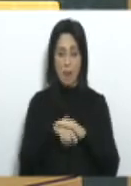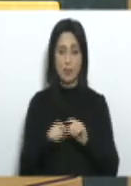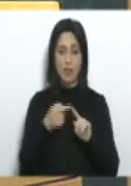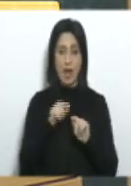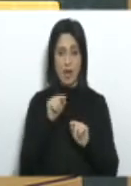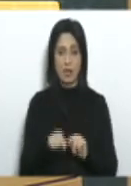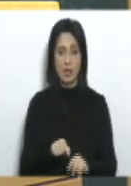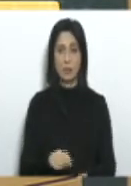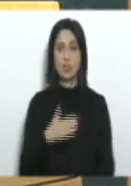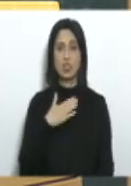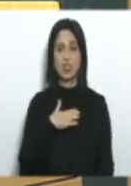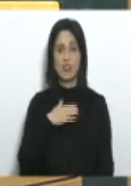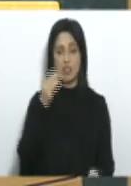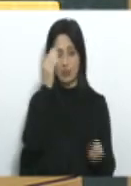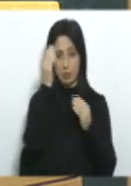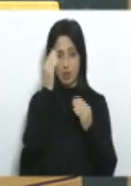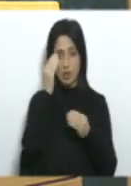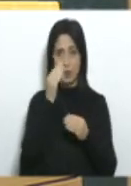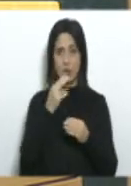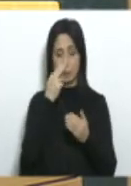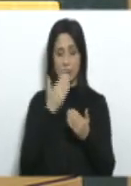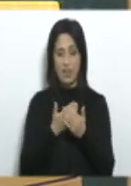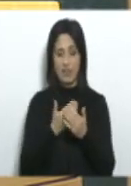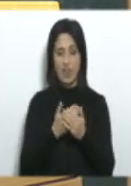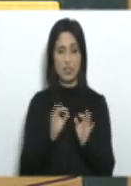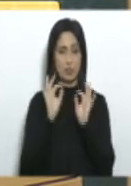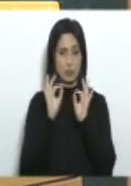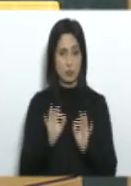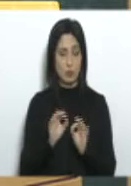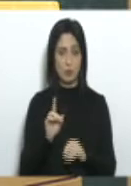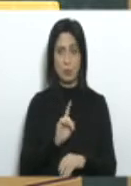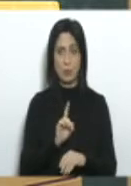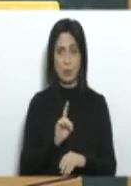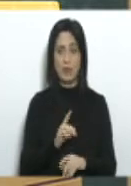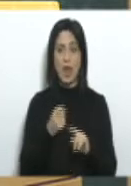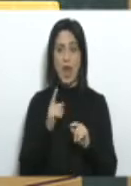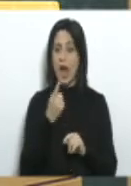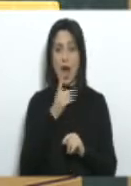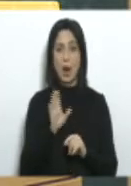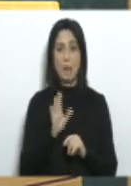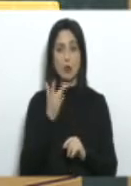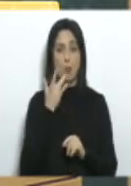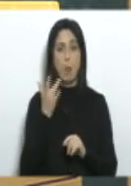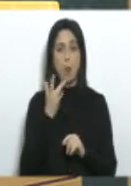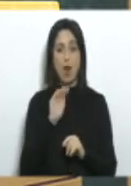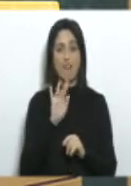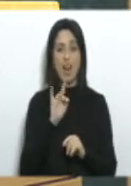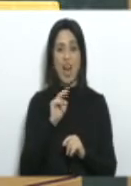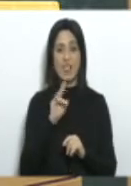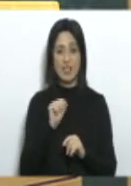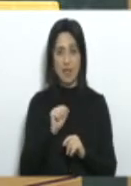აქედან, ჩვენ ვიმჟელეთ და მიგვაჩნია მიზანშეწონილად, რომ არა მარტო პოლიტიკურ